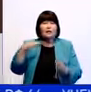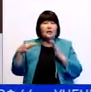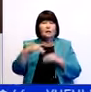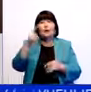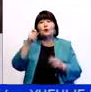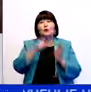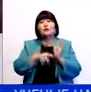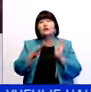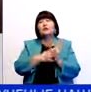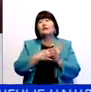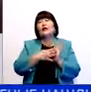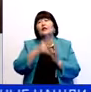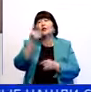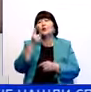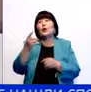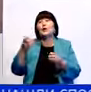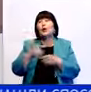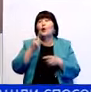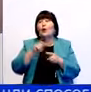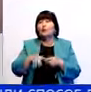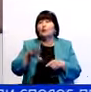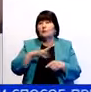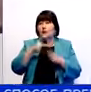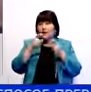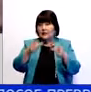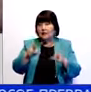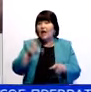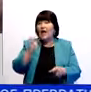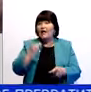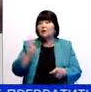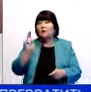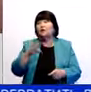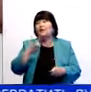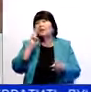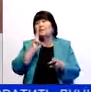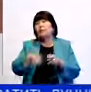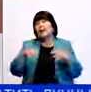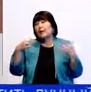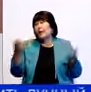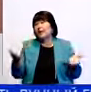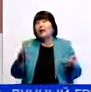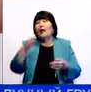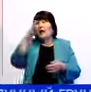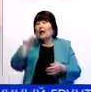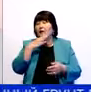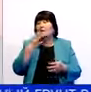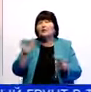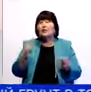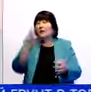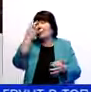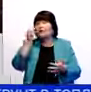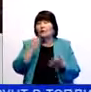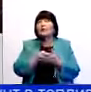179 стрелковой дивизии но вскоре пришло извещение о том что адильбек узи любовь пропал без вести от отца не осталось ни одной фотографии